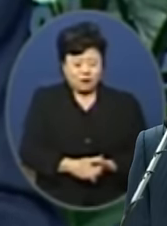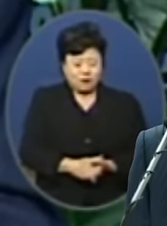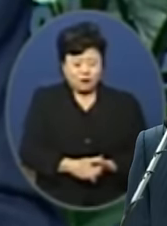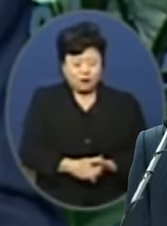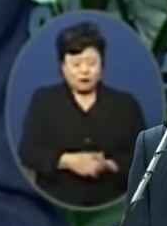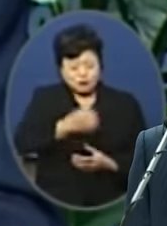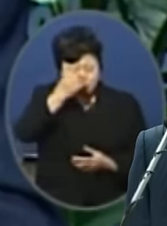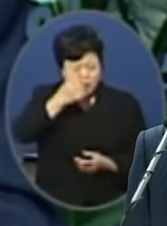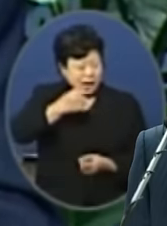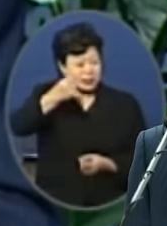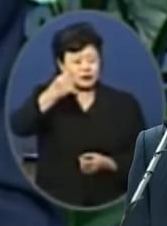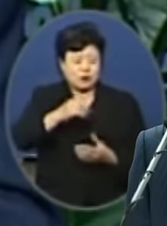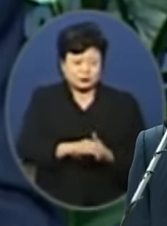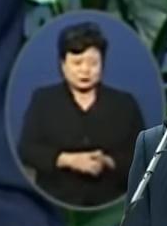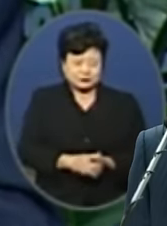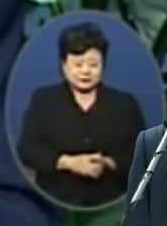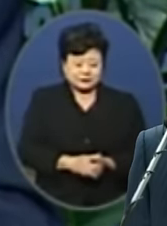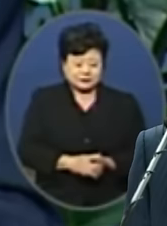꿈을 꾸고